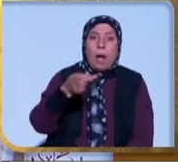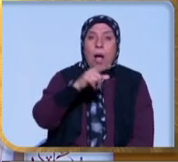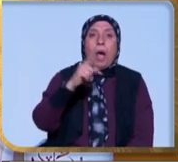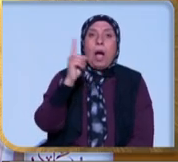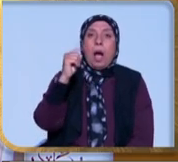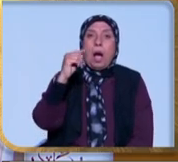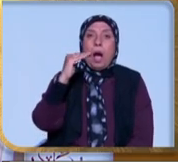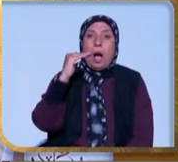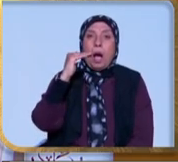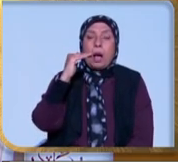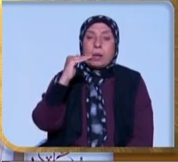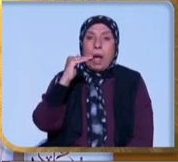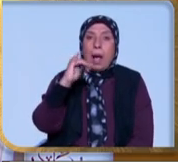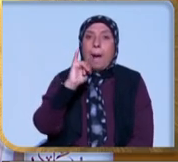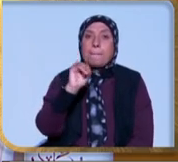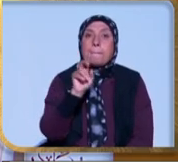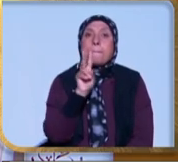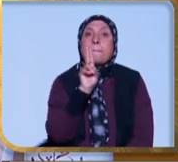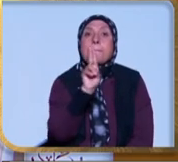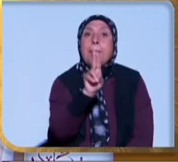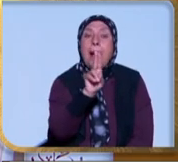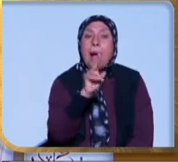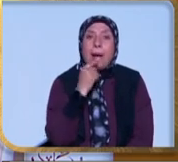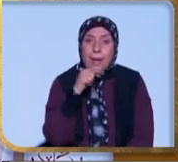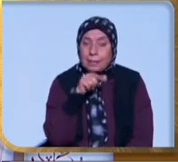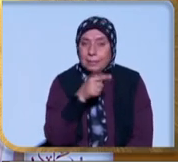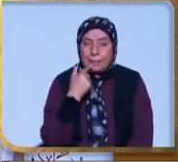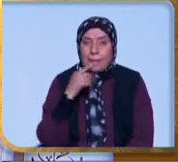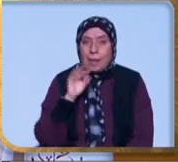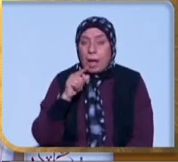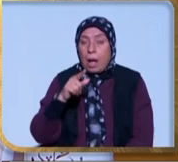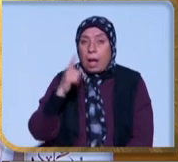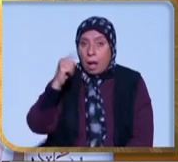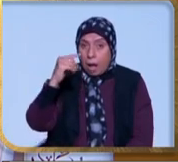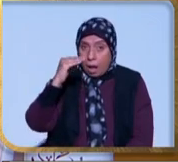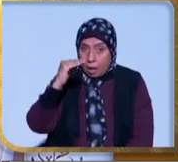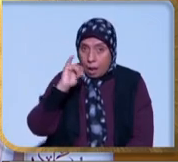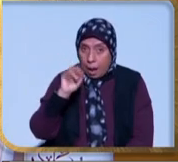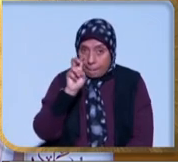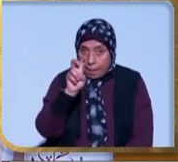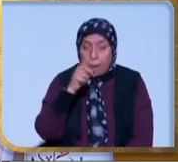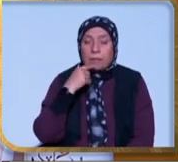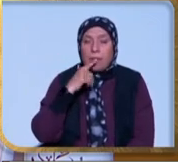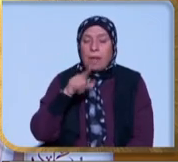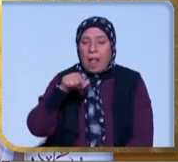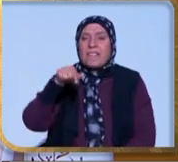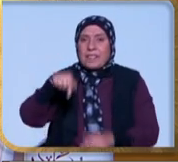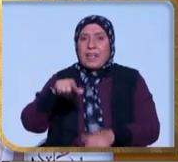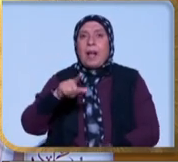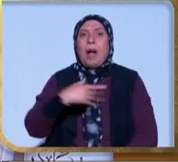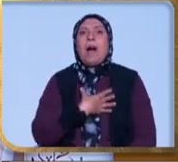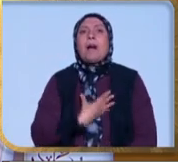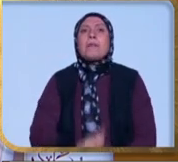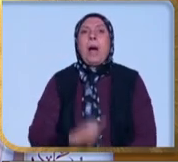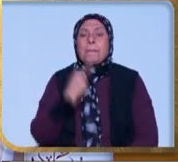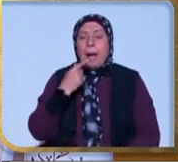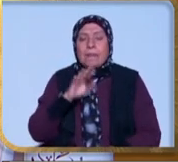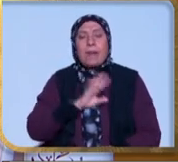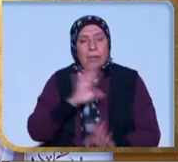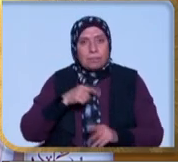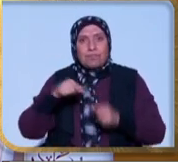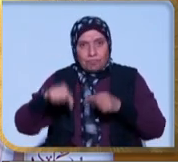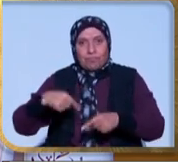المربوطة يعني رحمة واقعة حاصلة، رحمة واقعة حاصلة موجودة.